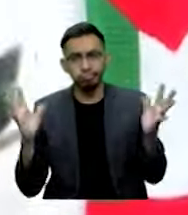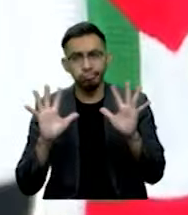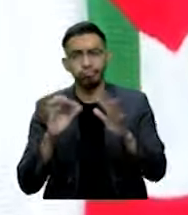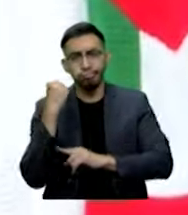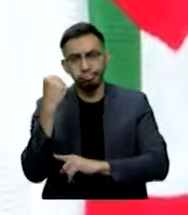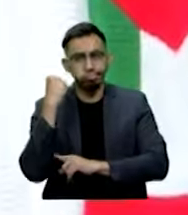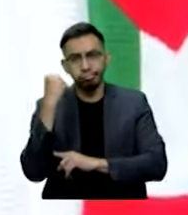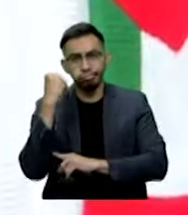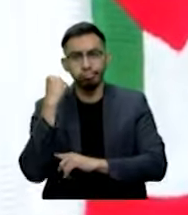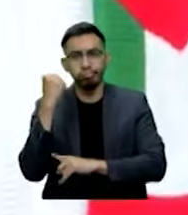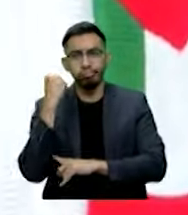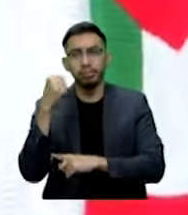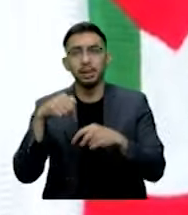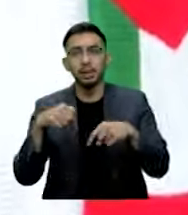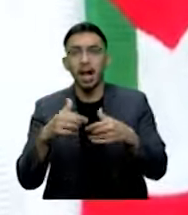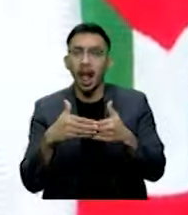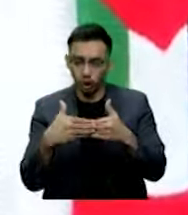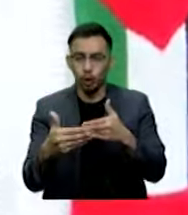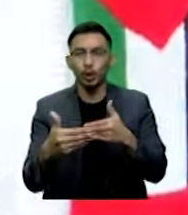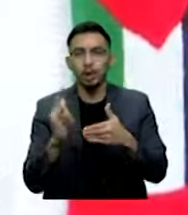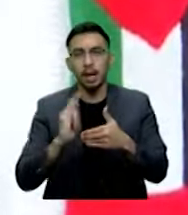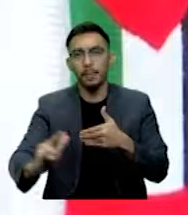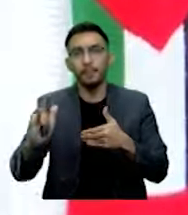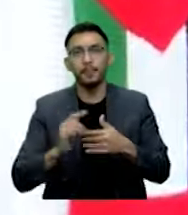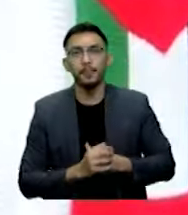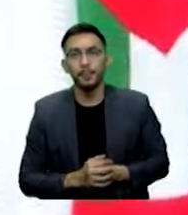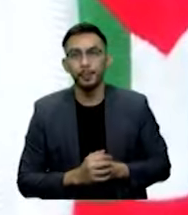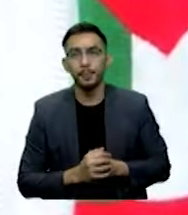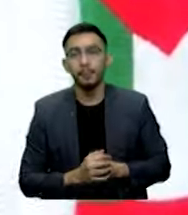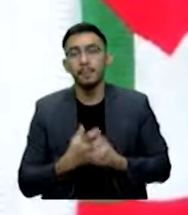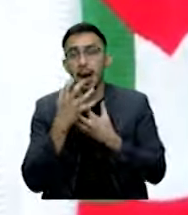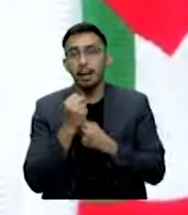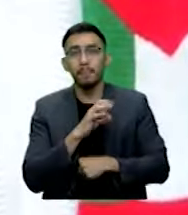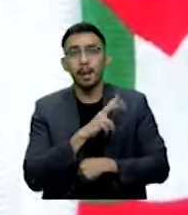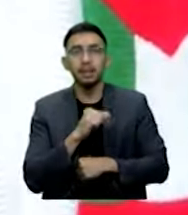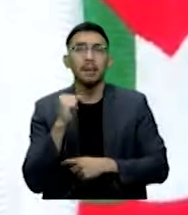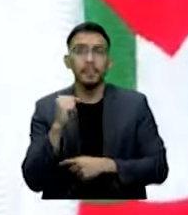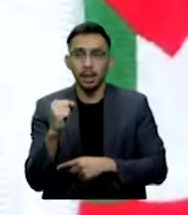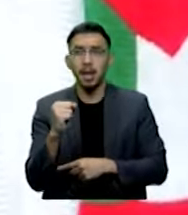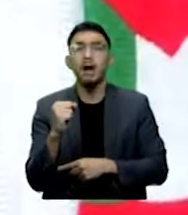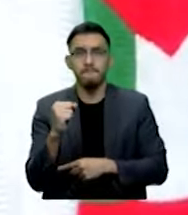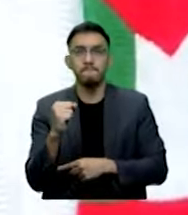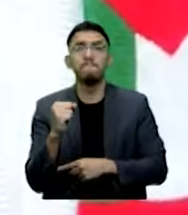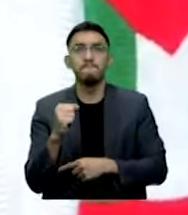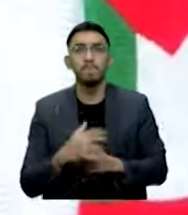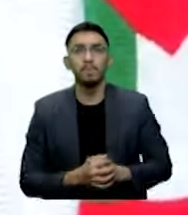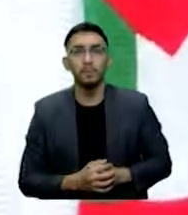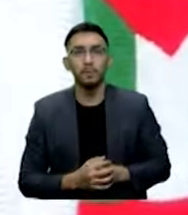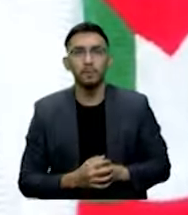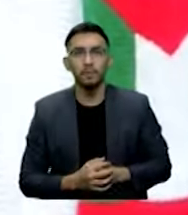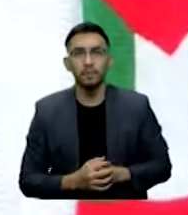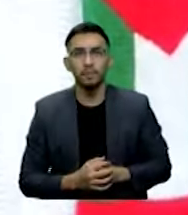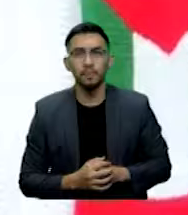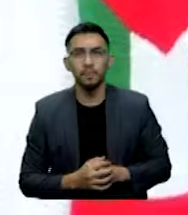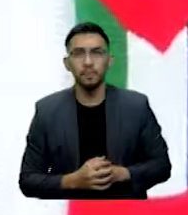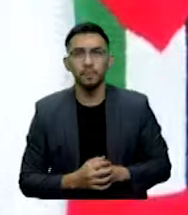Amerika Serikat, dan memang untuk selanjutnya akan terus digaungkan untuk membela kemerdekaan Palestina dari serangan genosida Israel. Dari Jakarta, Amri